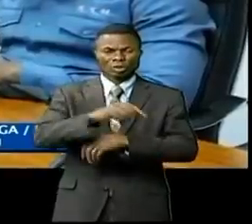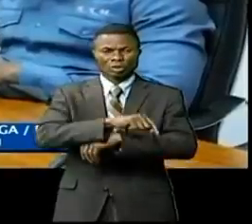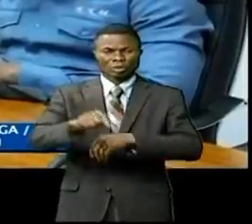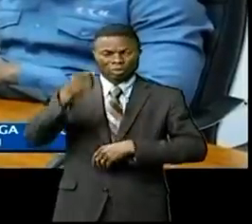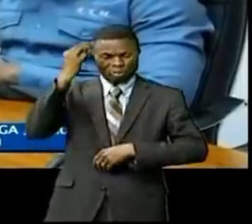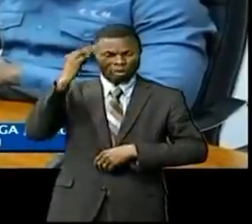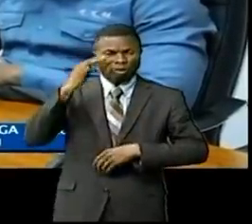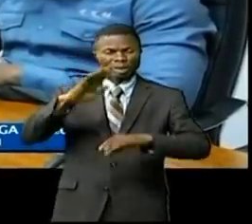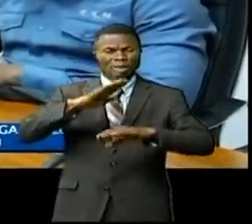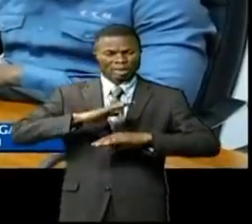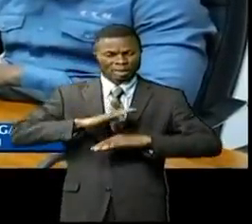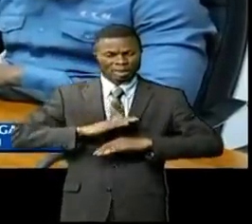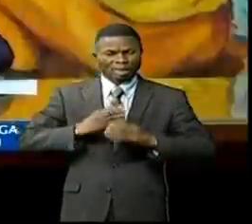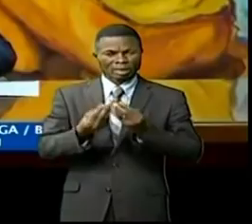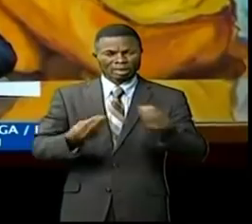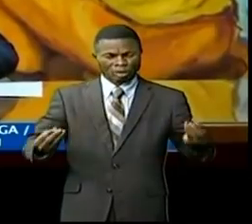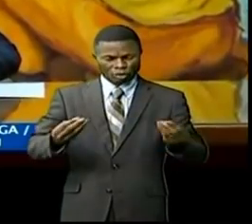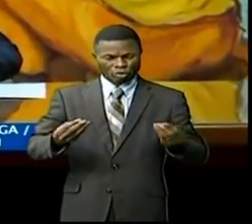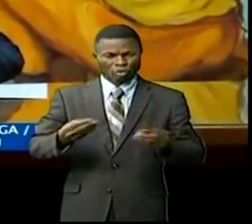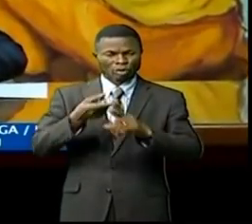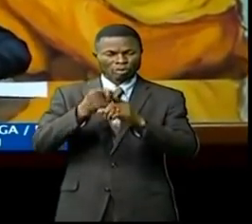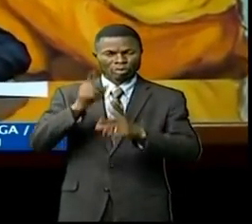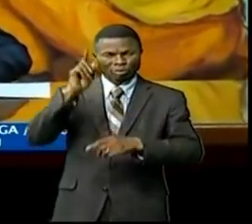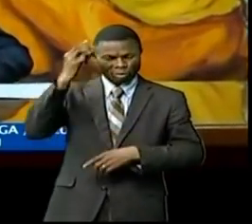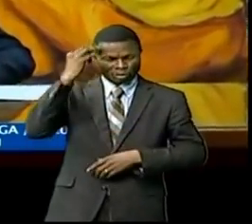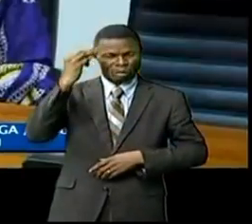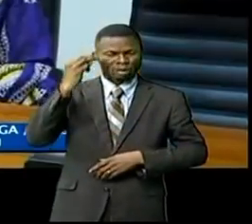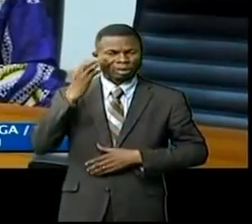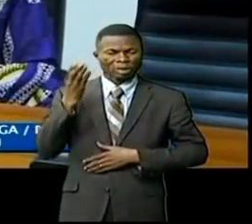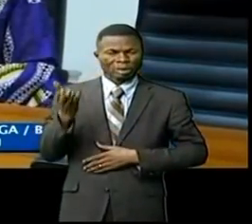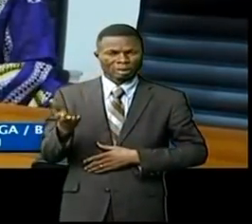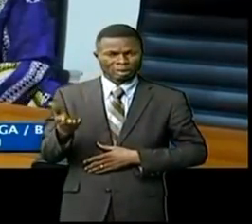trouver une oreille attentive de la part du chef de l'exécutif